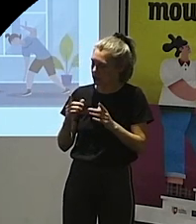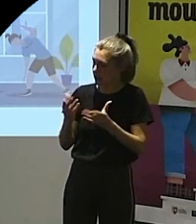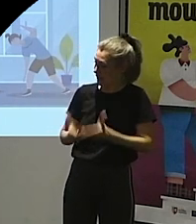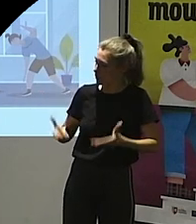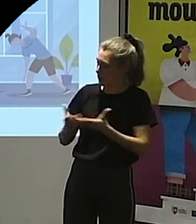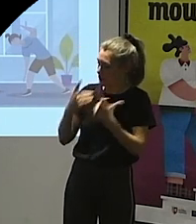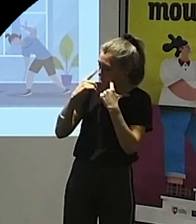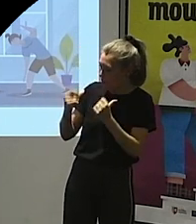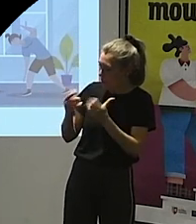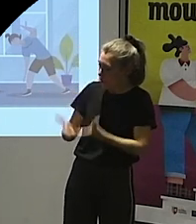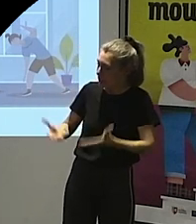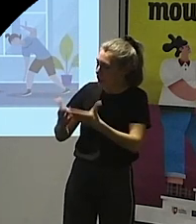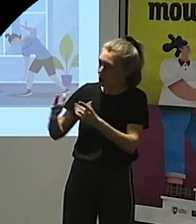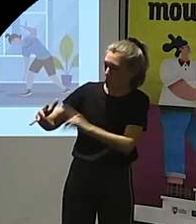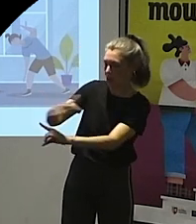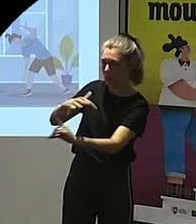peu, là, tout le bénévolat, etc.